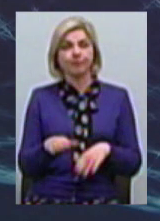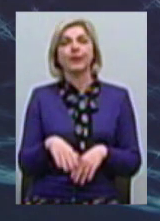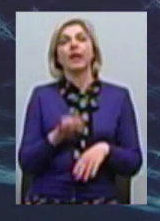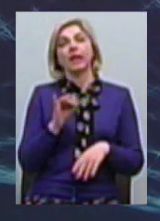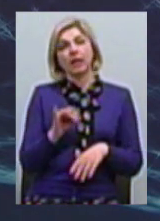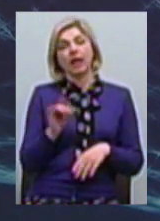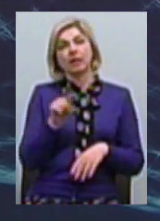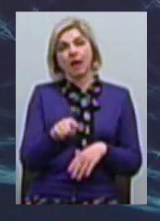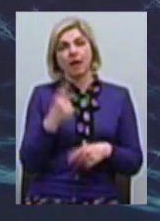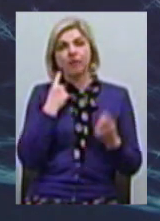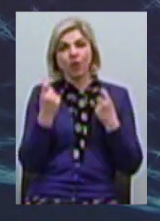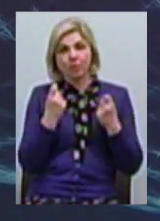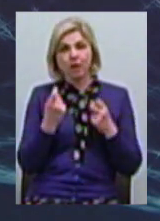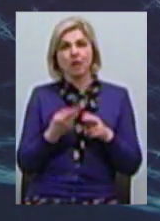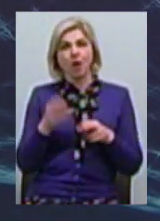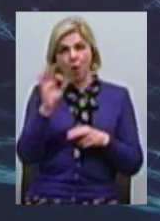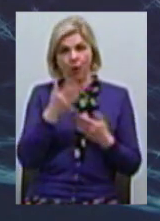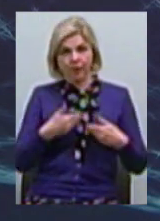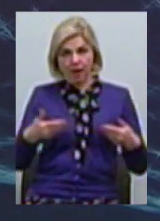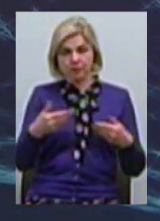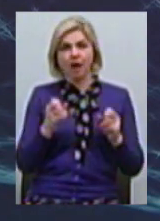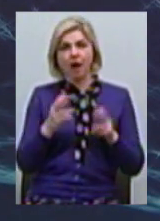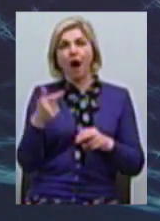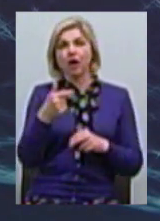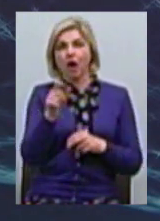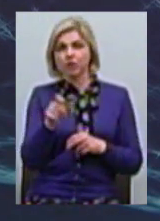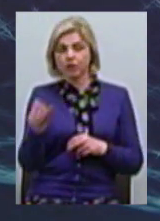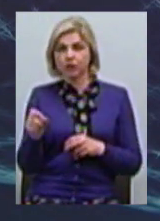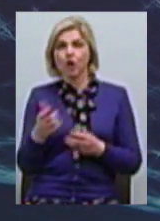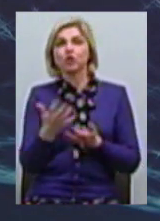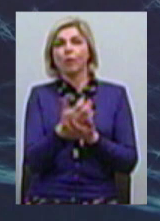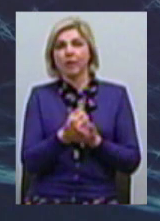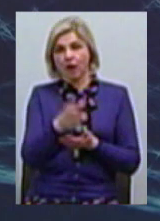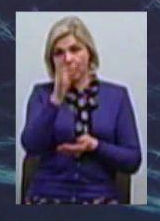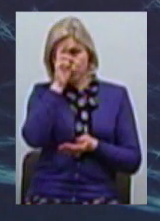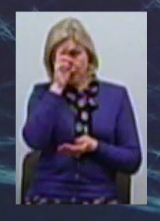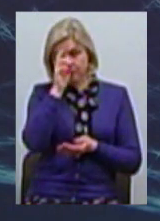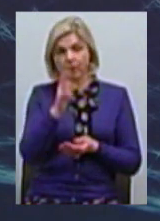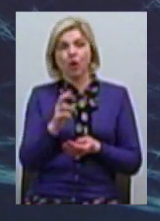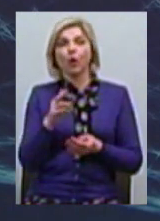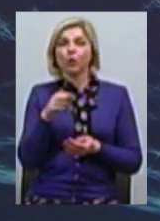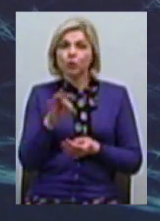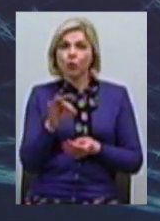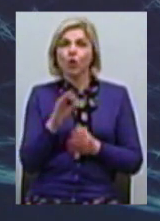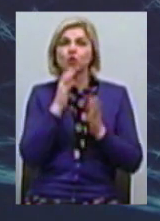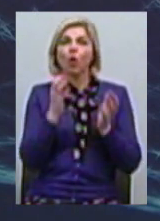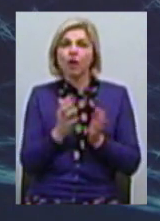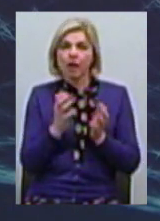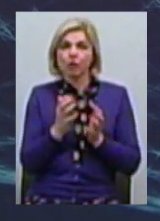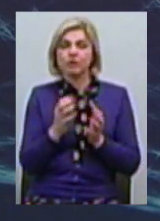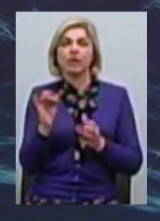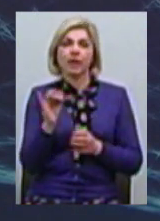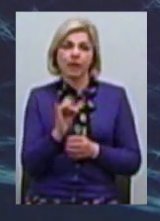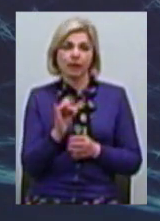которую о нас с вами, как гражданах, допустим, собирает государство, то, разумеется, за сохранность и